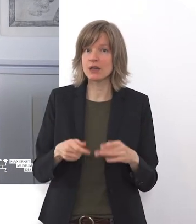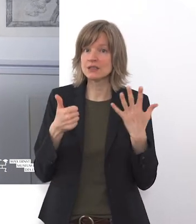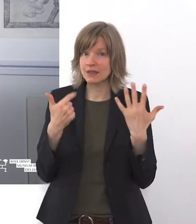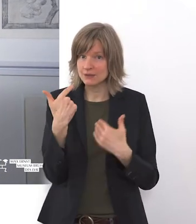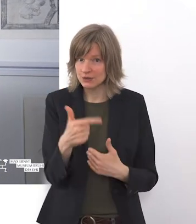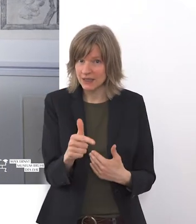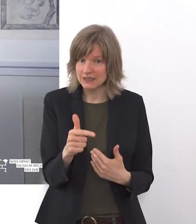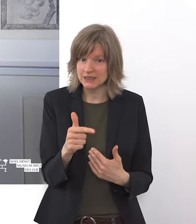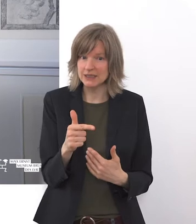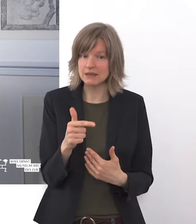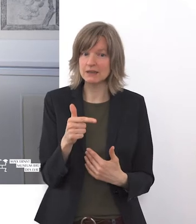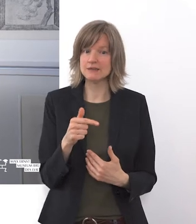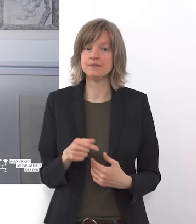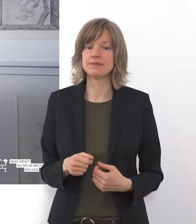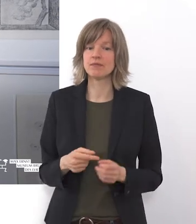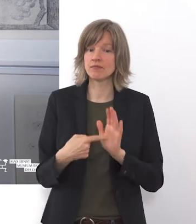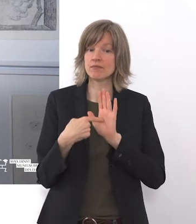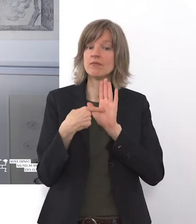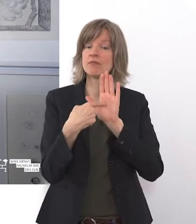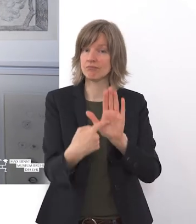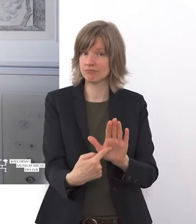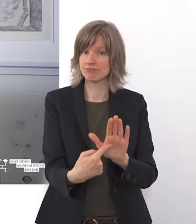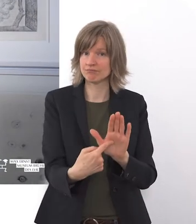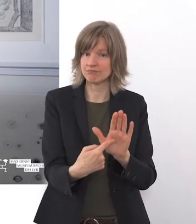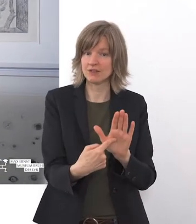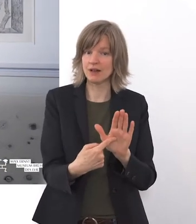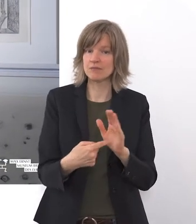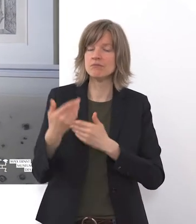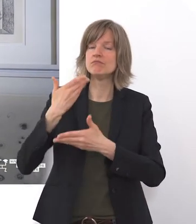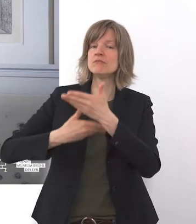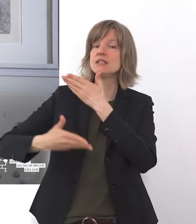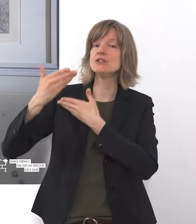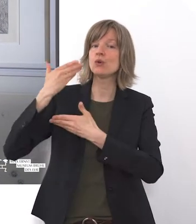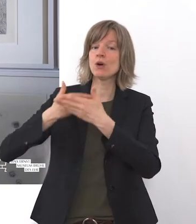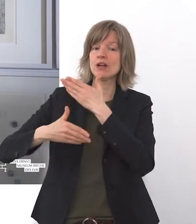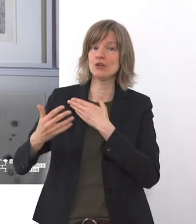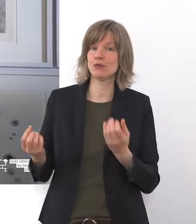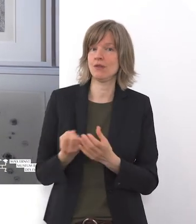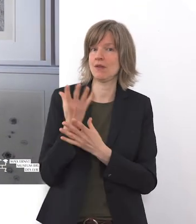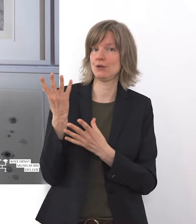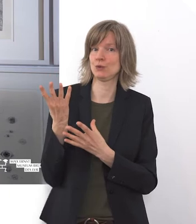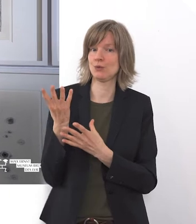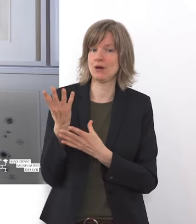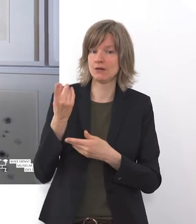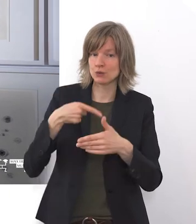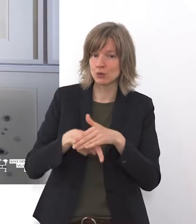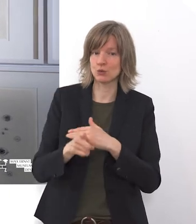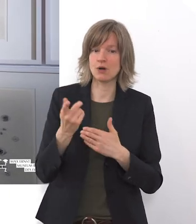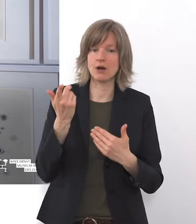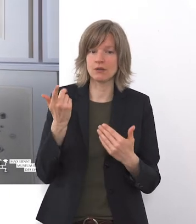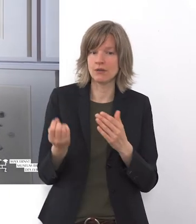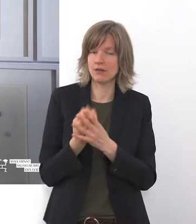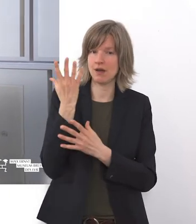1926 und zeigt uns die Geschichte der Natur mit den Elementen der Natur, durch die Elemente der